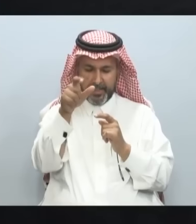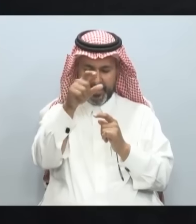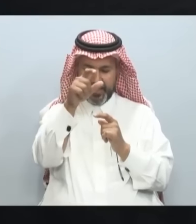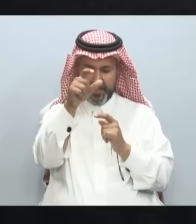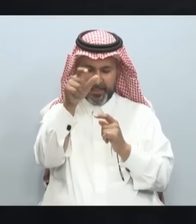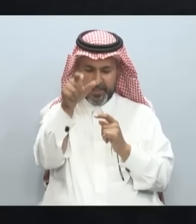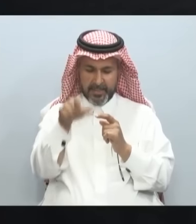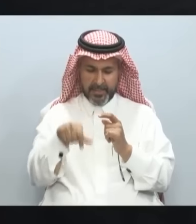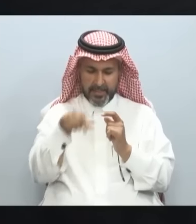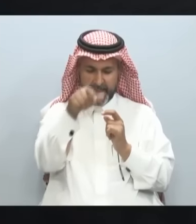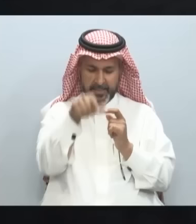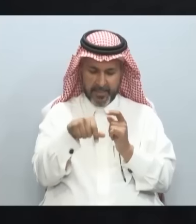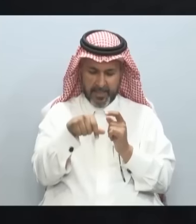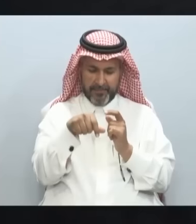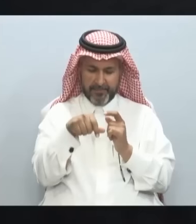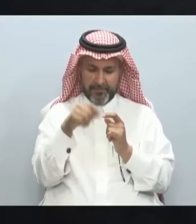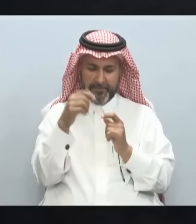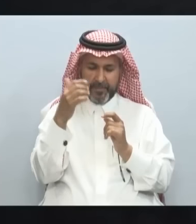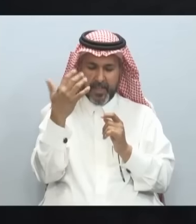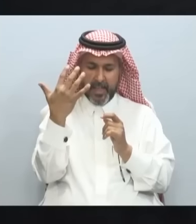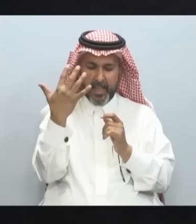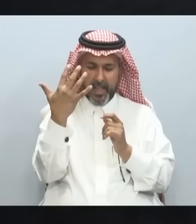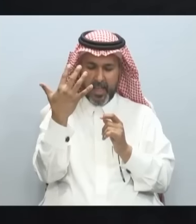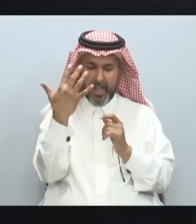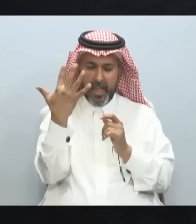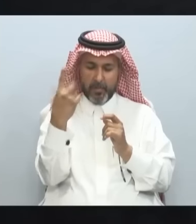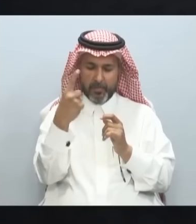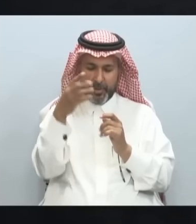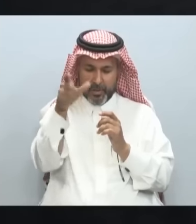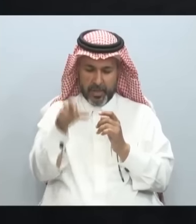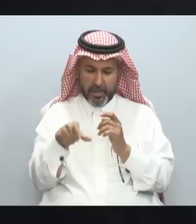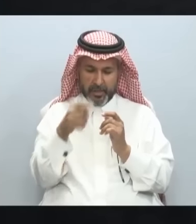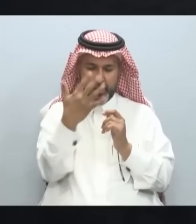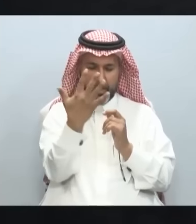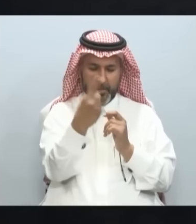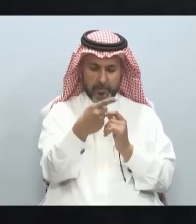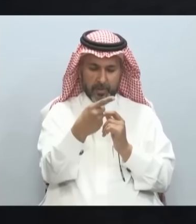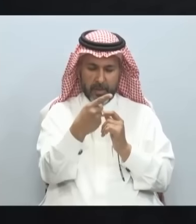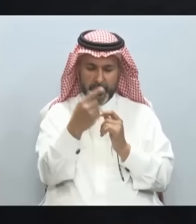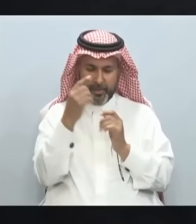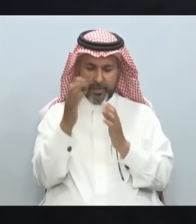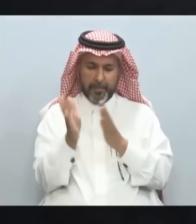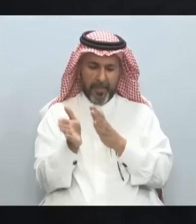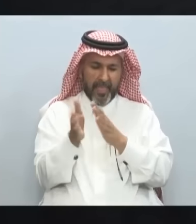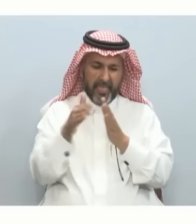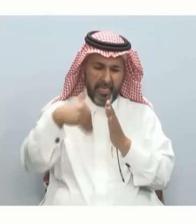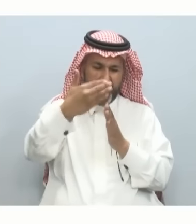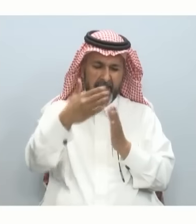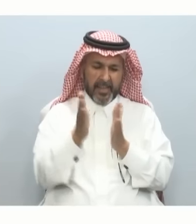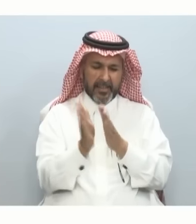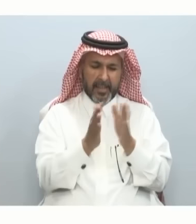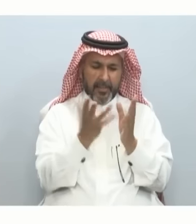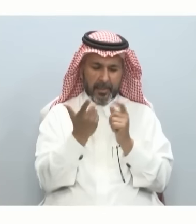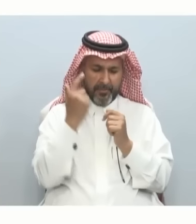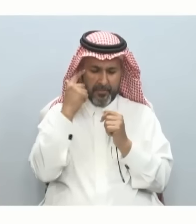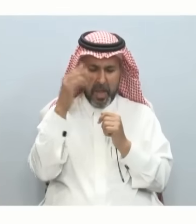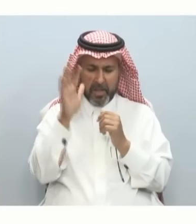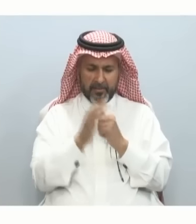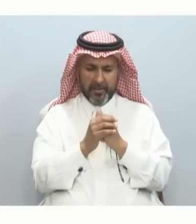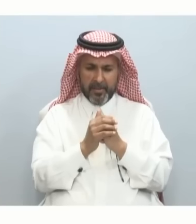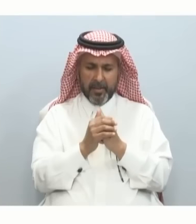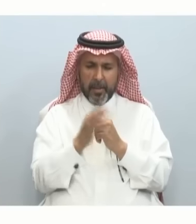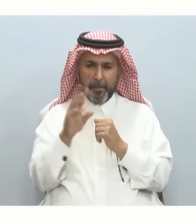15 بيضه هل نستطيع ان نوجد طرق اخرى نعم ابنائي بناتي اذا بكل سهوله نستطيع ان نقول